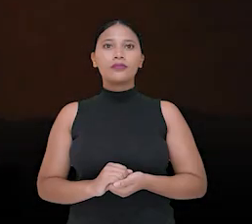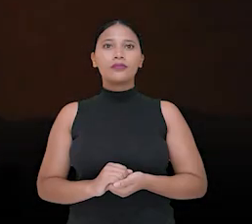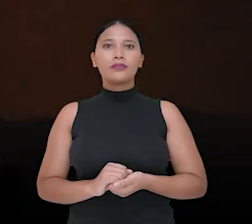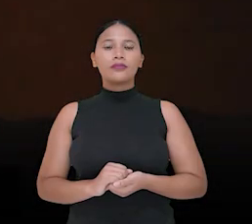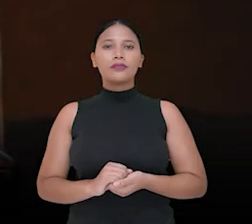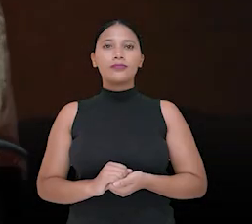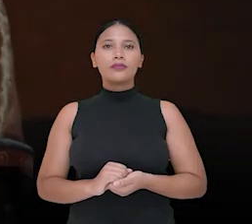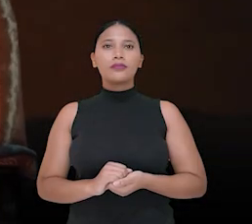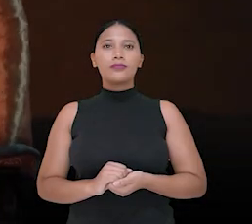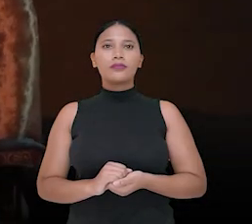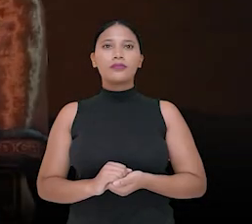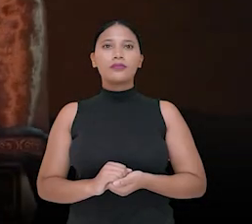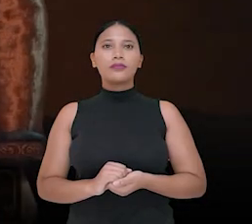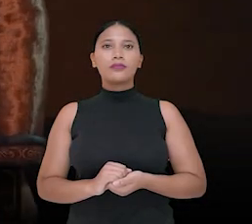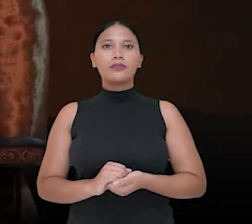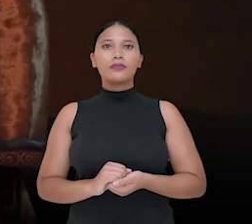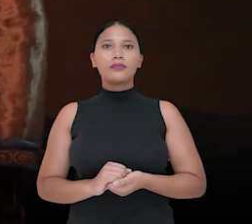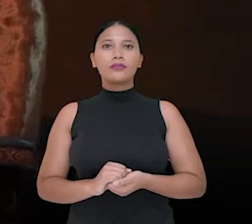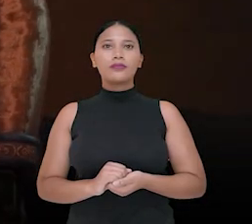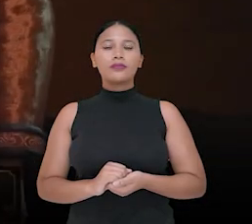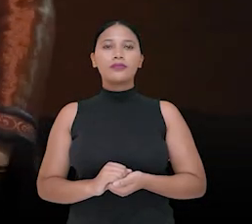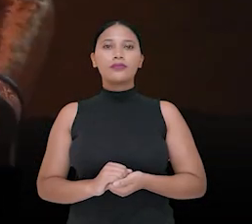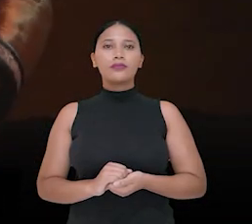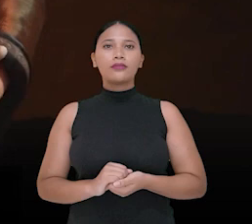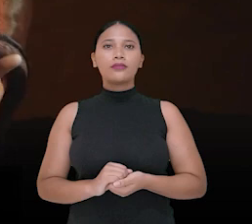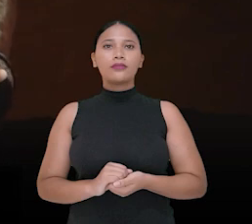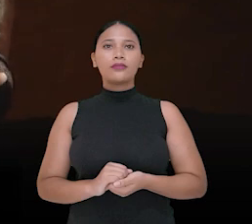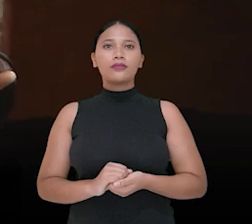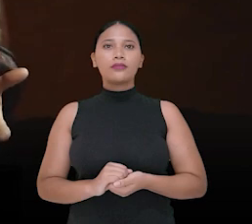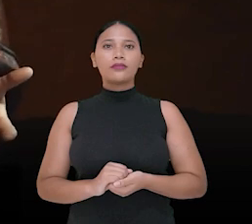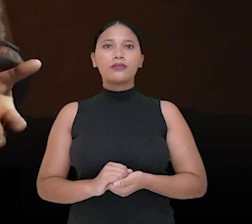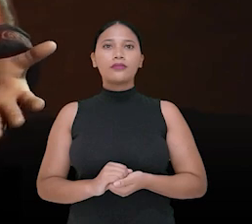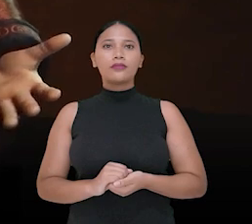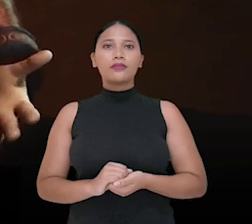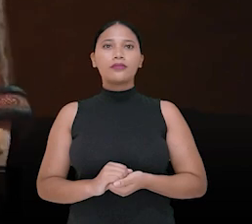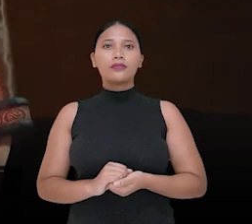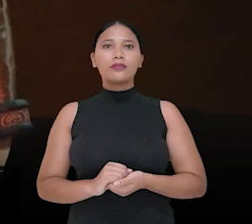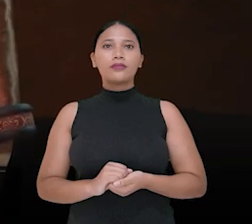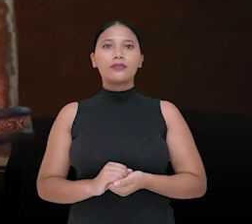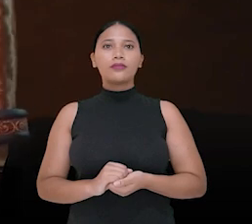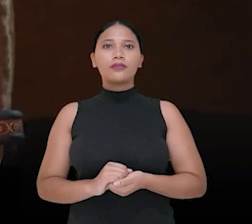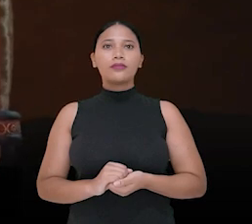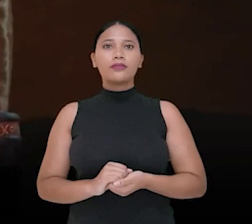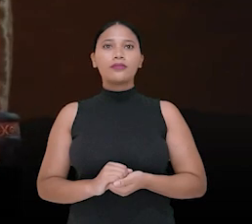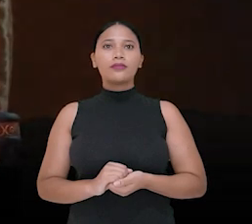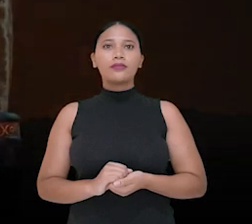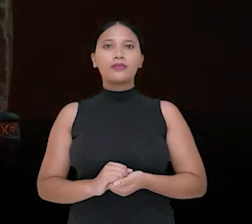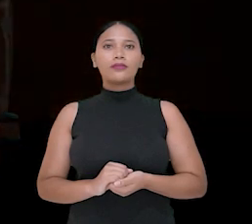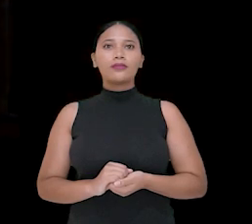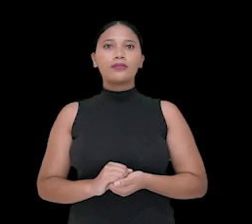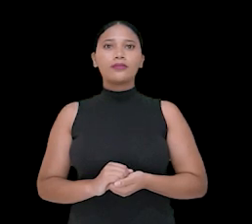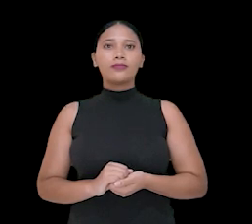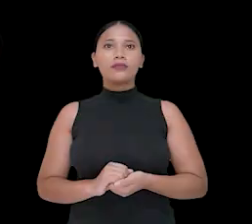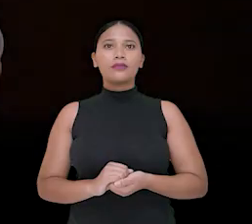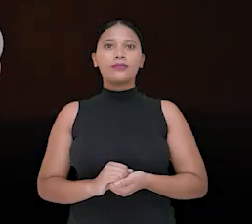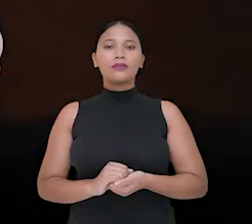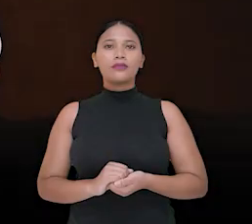寡人未曾料及，而言非也。